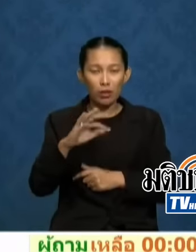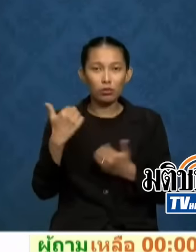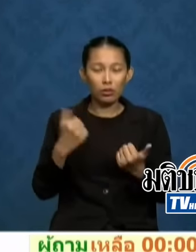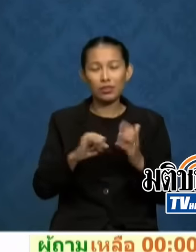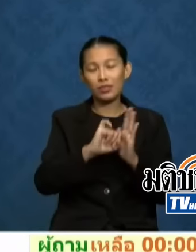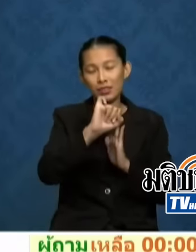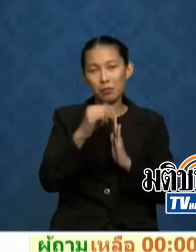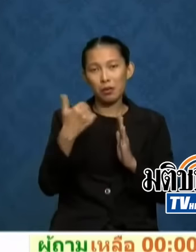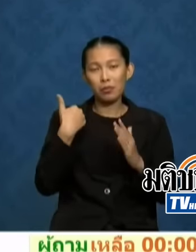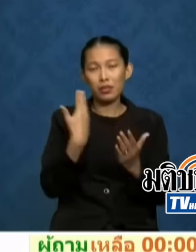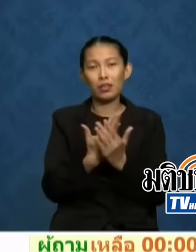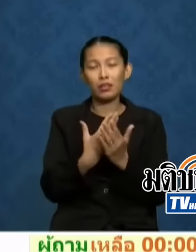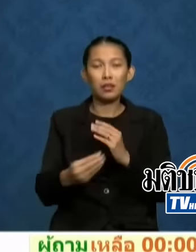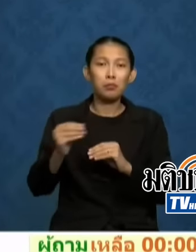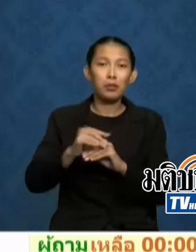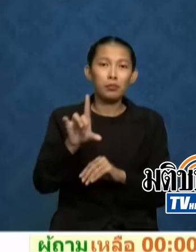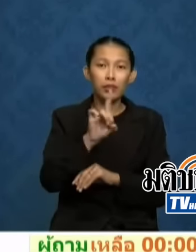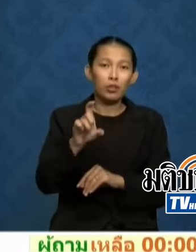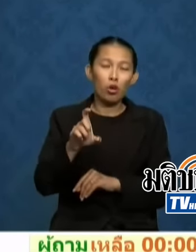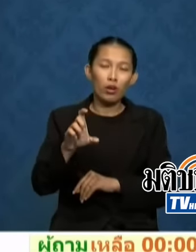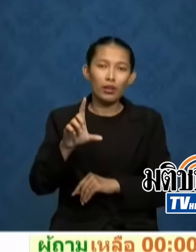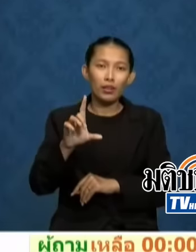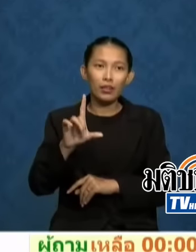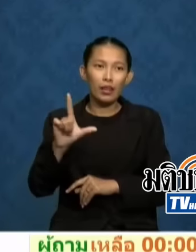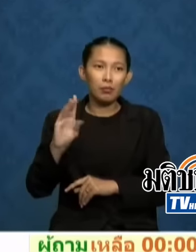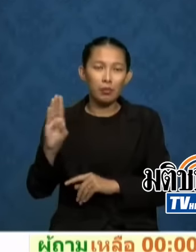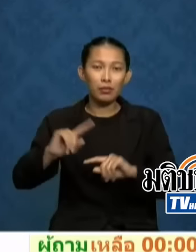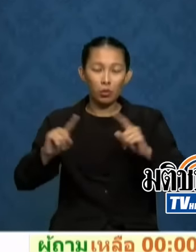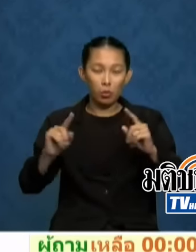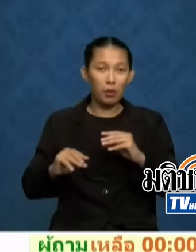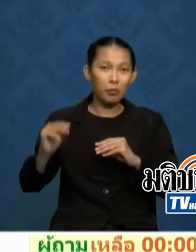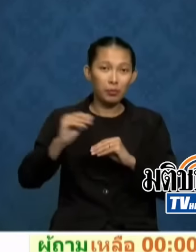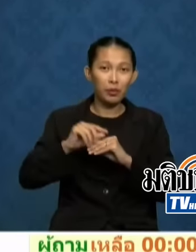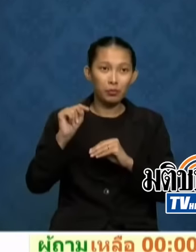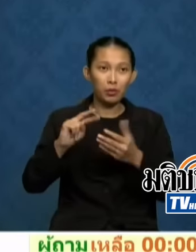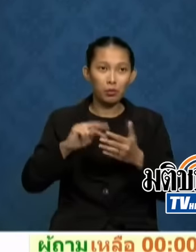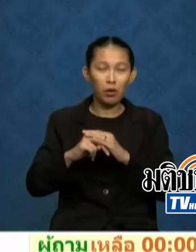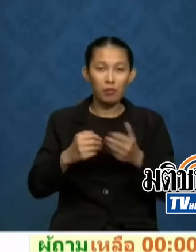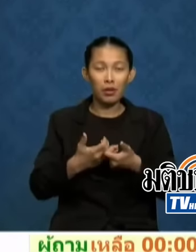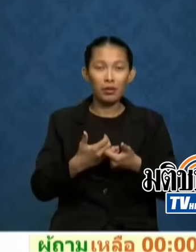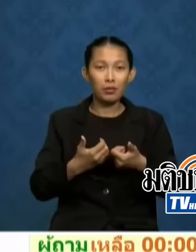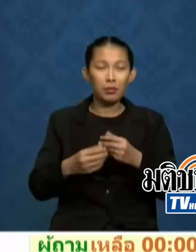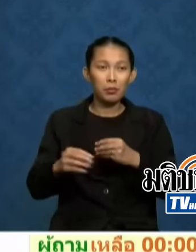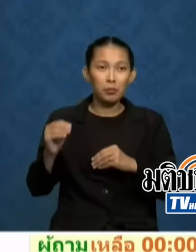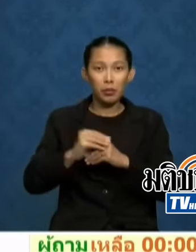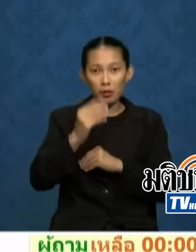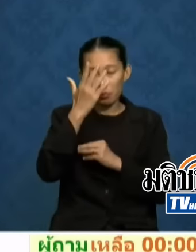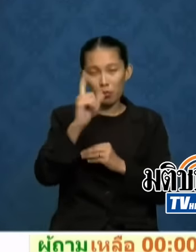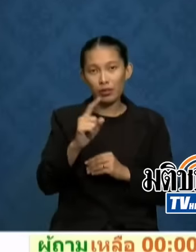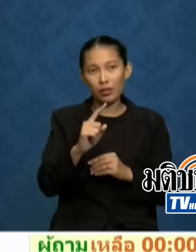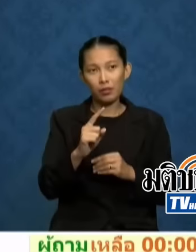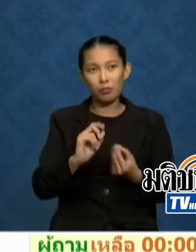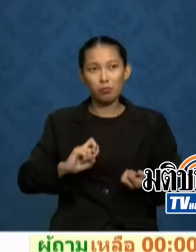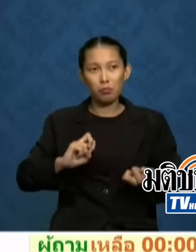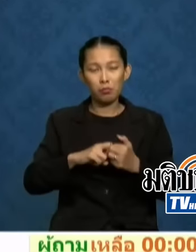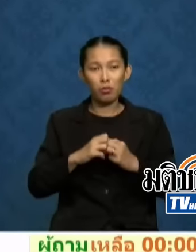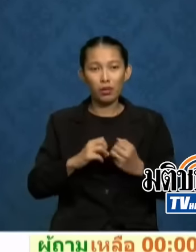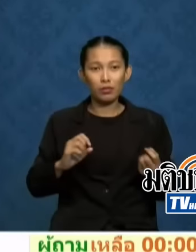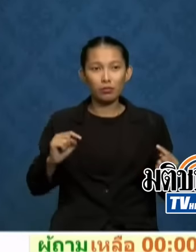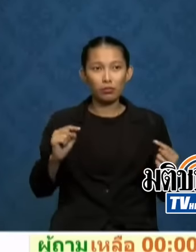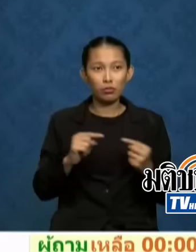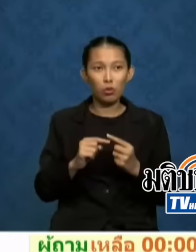การขยายวงเงินออกไป100 ล้านบาทนะครับแต่ว่าการขยายครั้งนั้นเนี่ยเป็นการขยายเพื่อภัยพิบัติในก